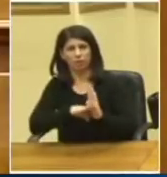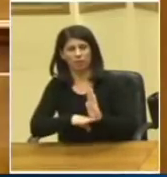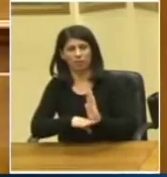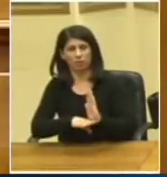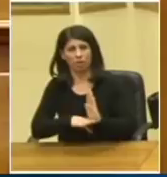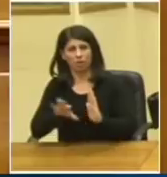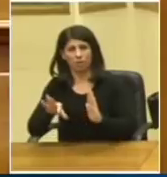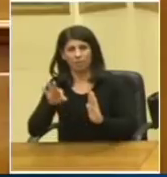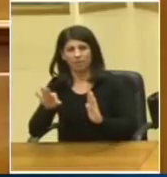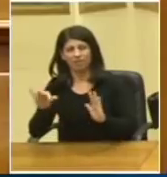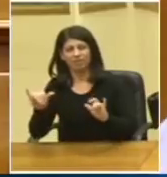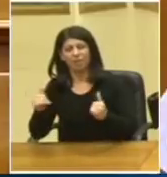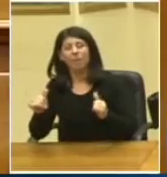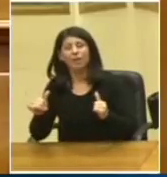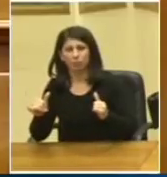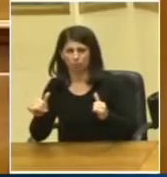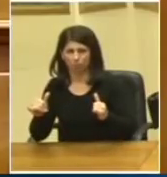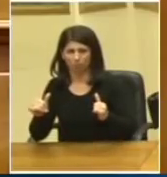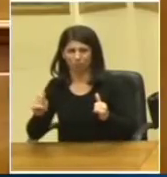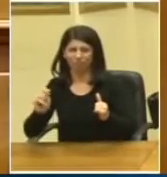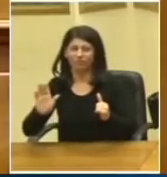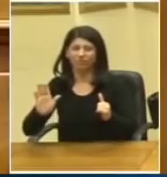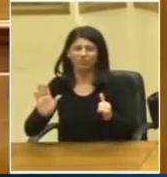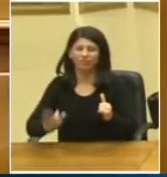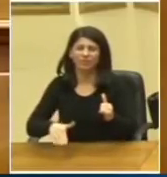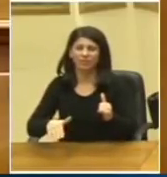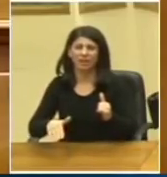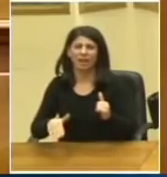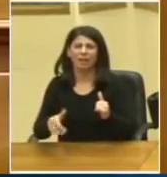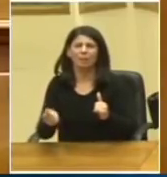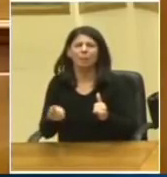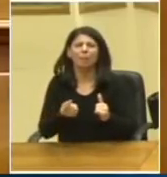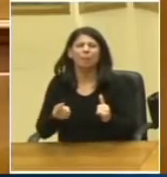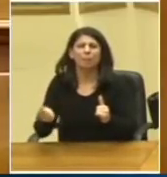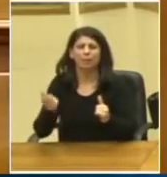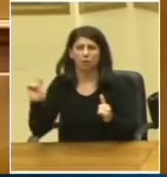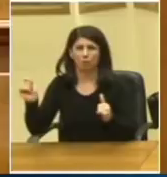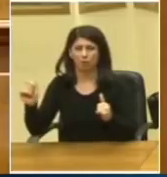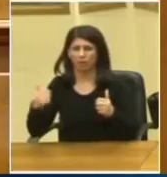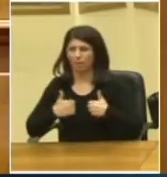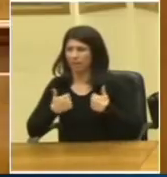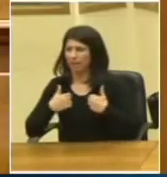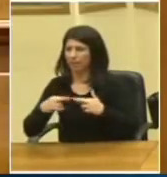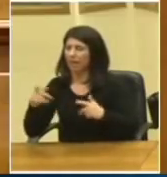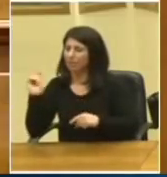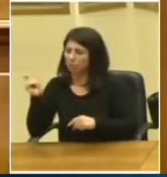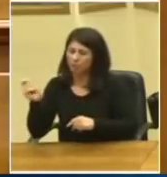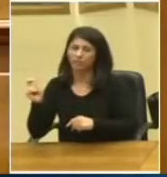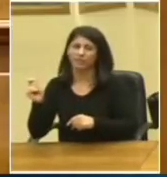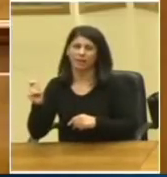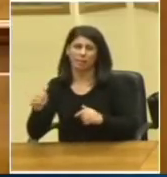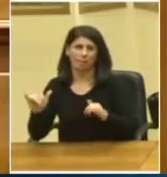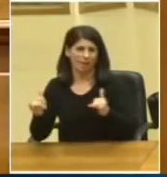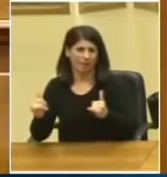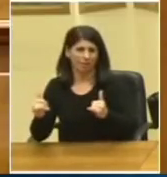επέλεξαν να παίξουν φθηνά μικροπολιτικά παιχνίδια, αντιπολιτευτικά παιχνίδια, με το